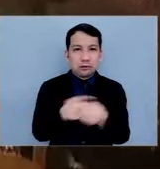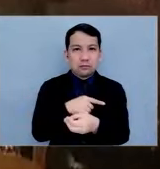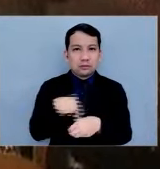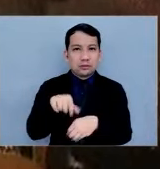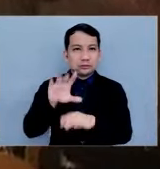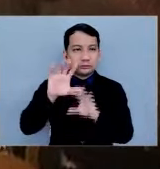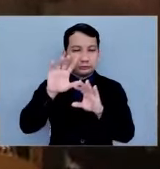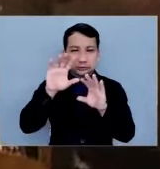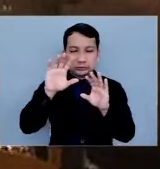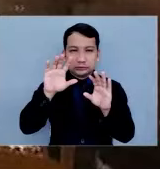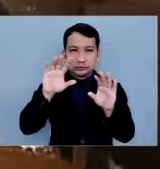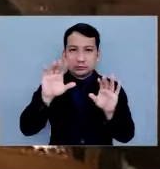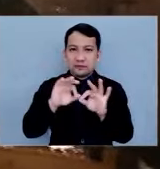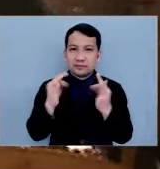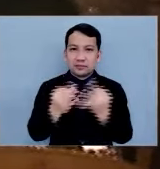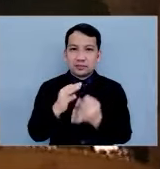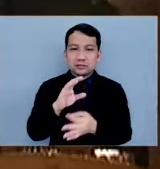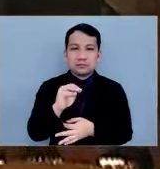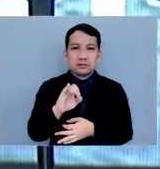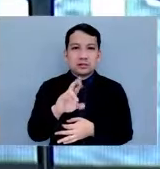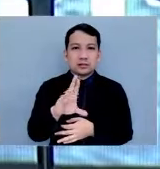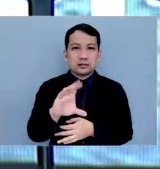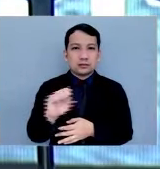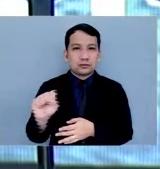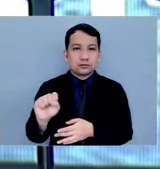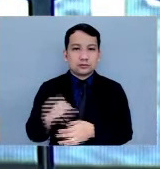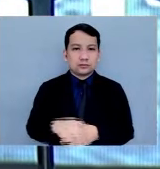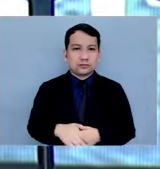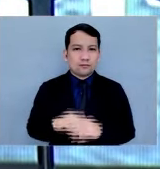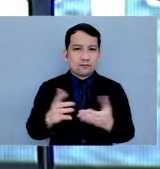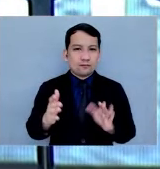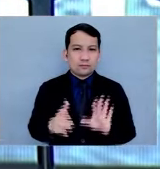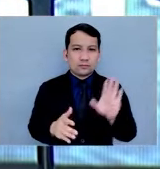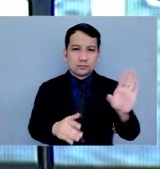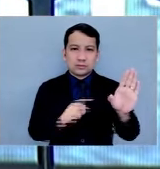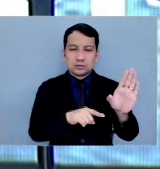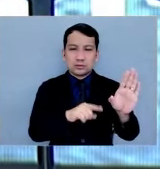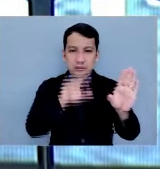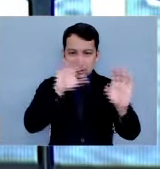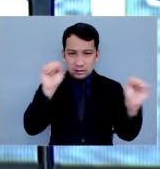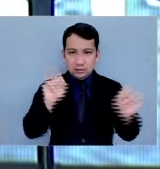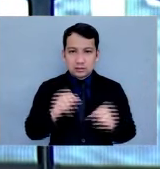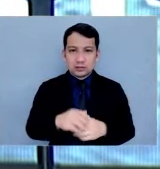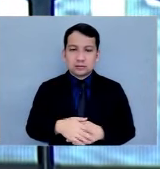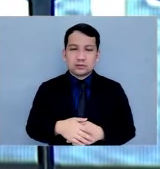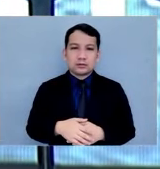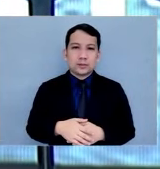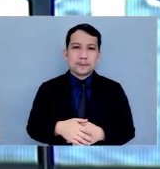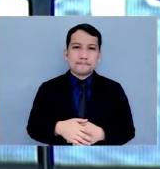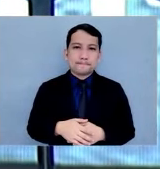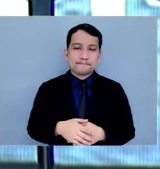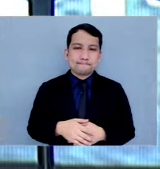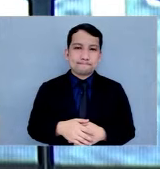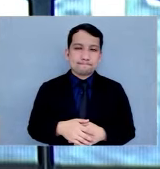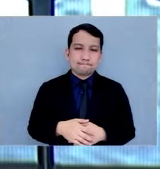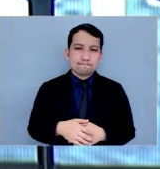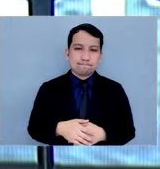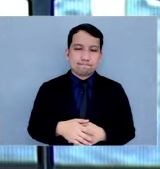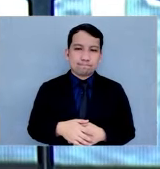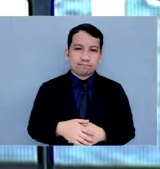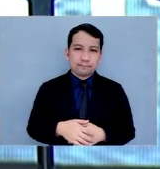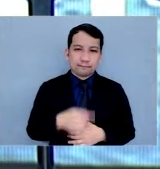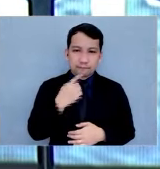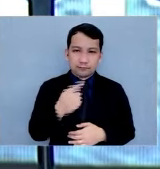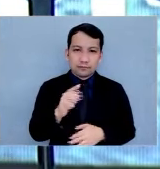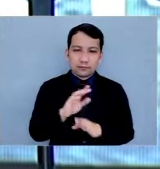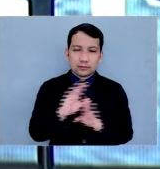mga Marcos. Wala pa yung problema kang presidente karon. Wala pa namang pod.